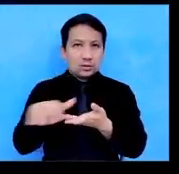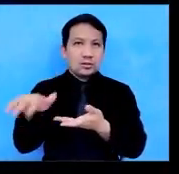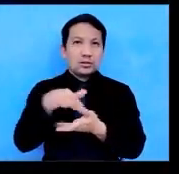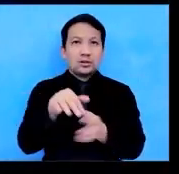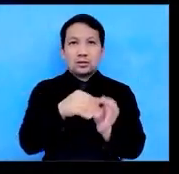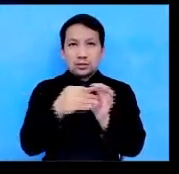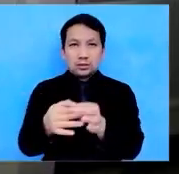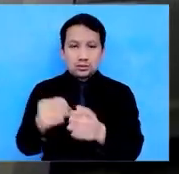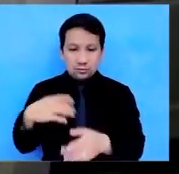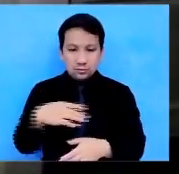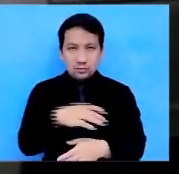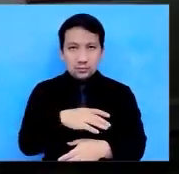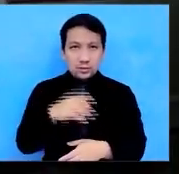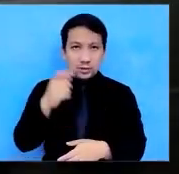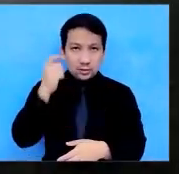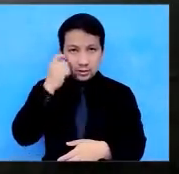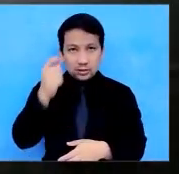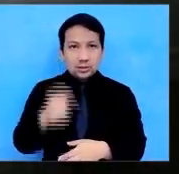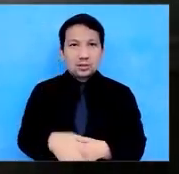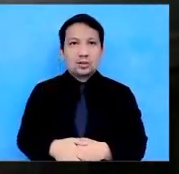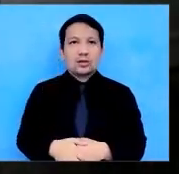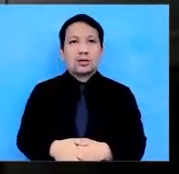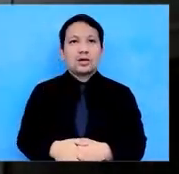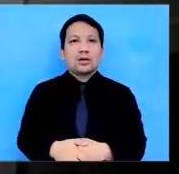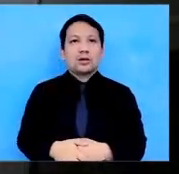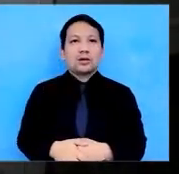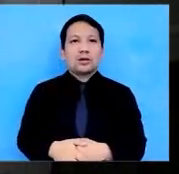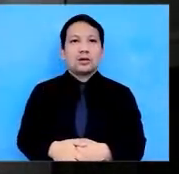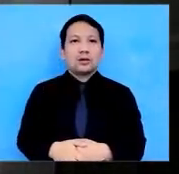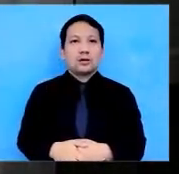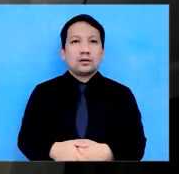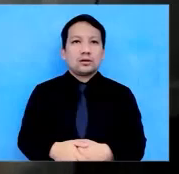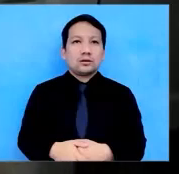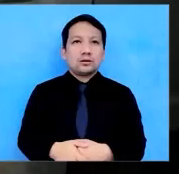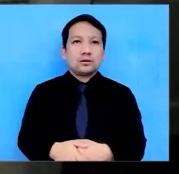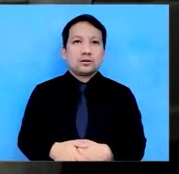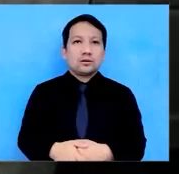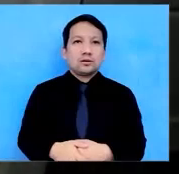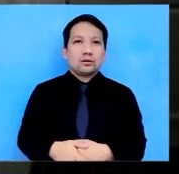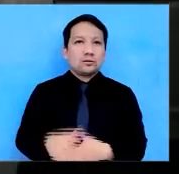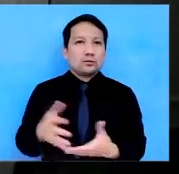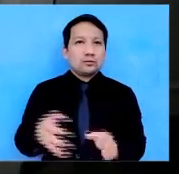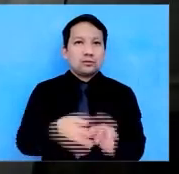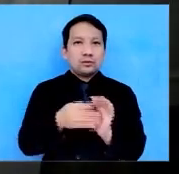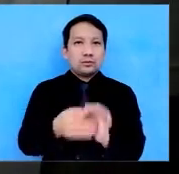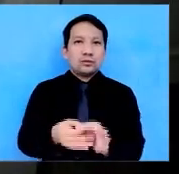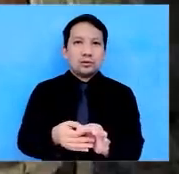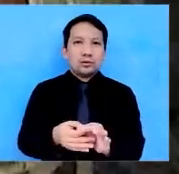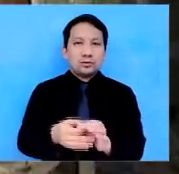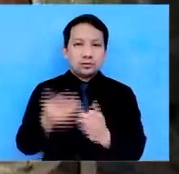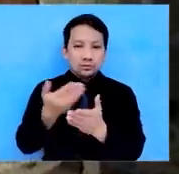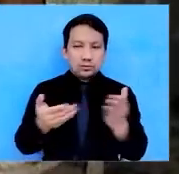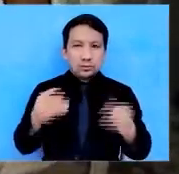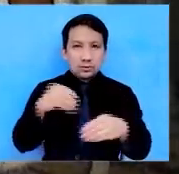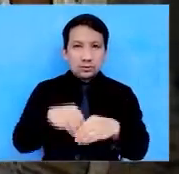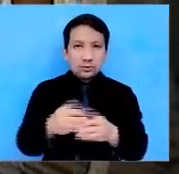ni Congressman Teves. Giit na mga mangingisda, walang anumang illegal na kargamento sa mga bangka.